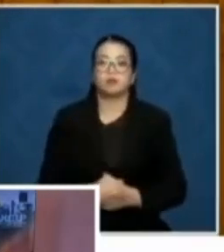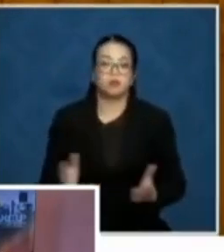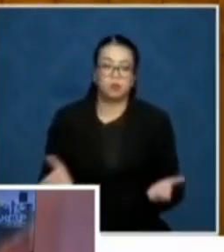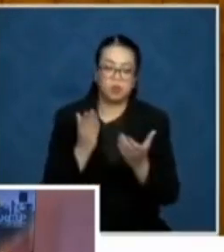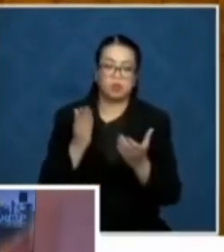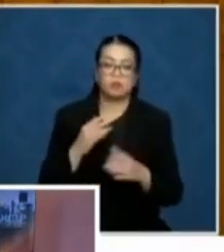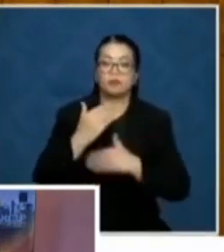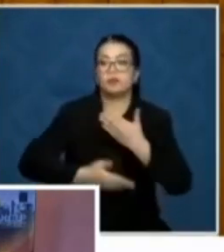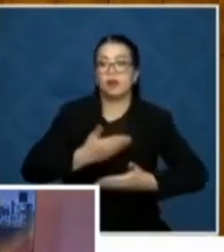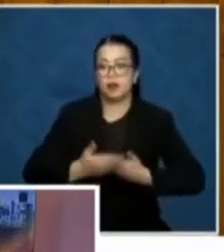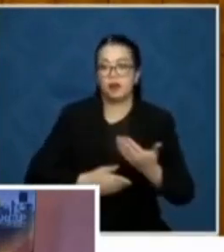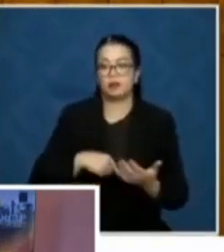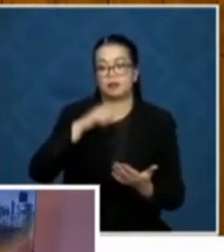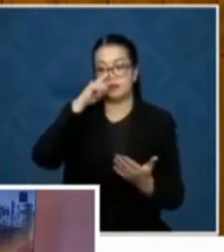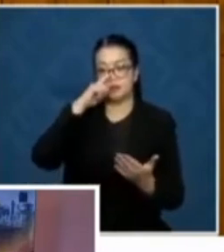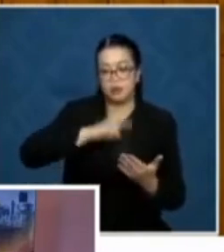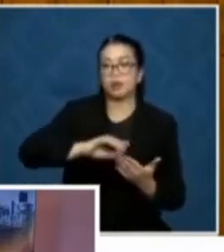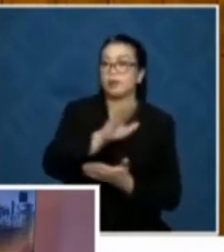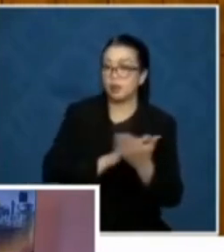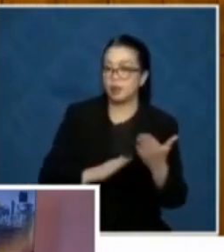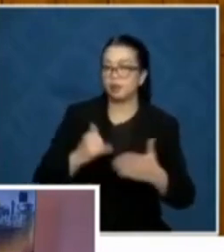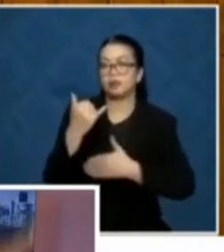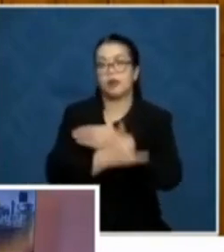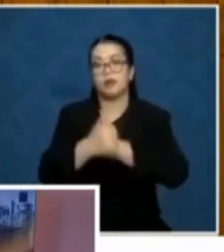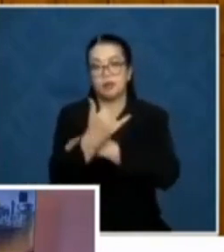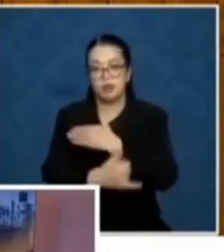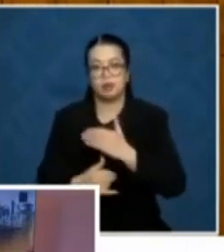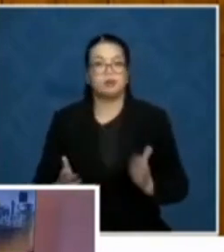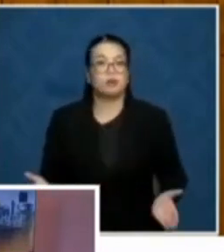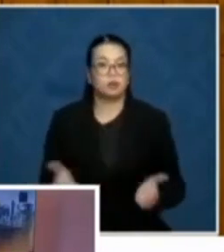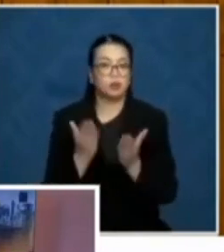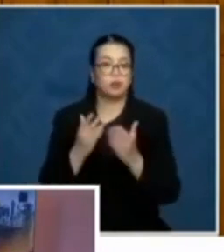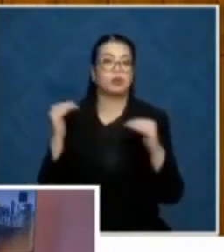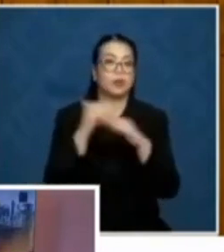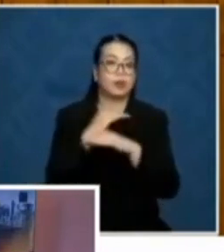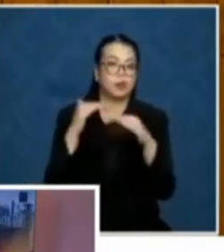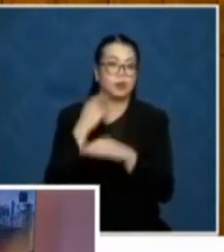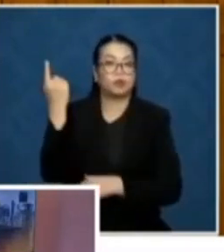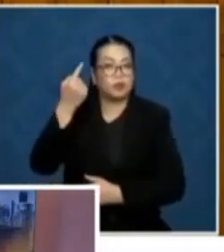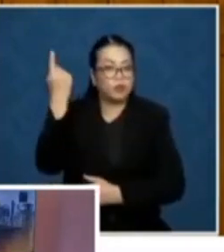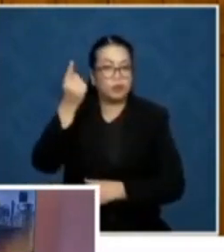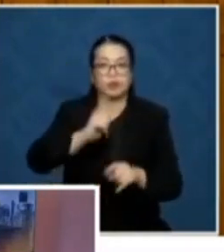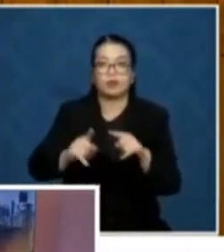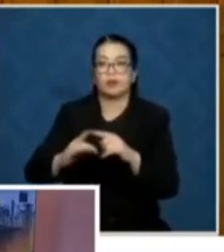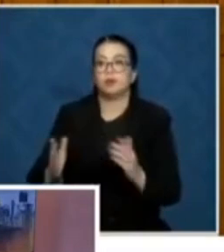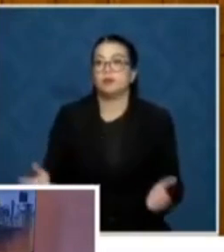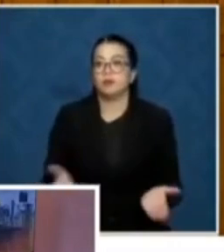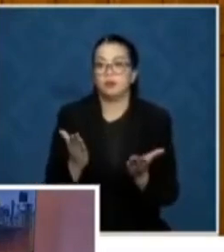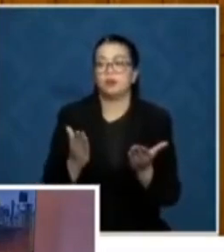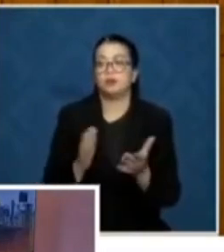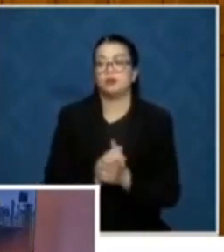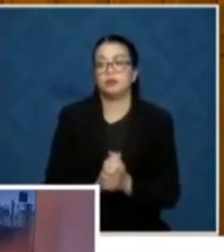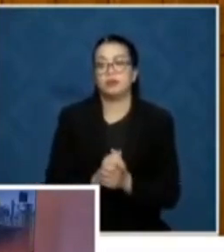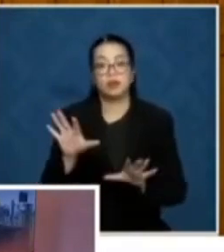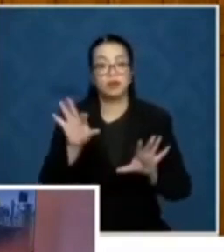์ เข้าใจไหม สมมติว่าถ้า ให้พิธาขึ้นไปเป็น ก็เป็น คุณก็น่าแต่เป็นประยุทธ์เพราะระบอบประยุทธ์มันวางโครงสร้างไว้หมดแล้วล็อกระบ